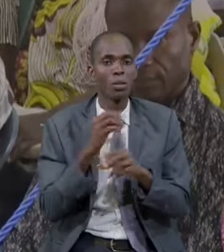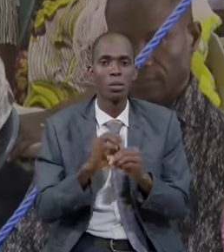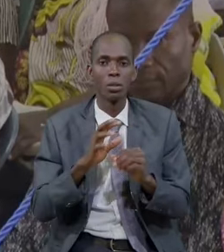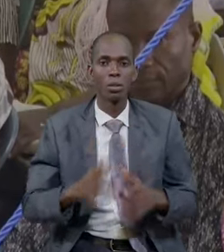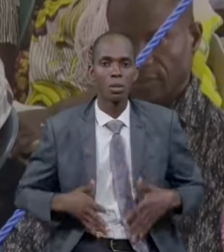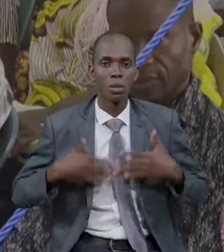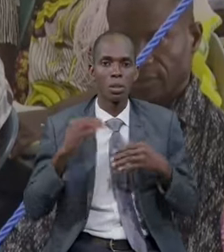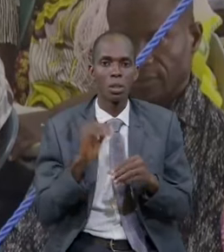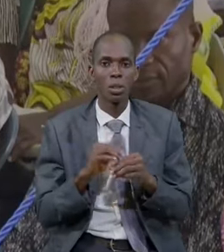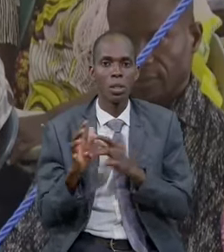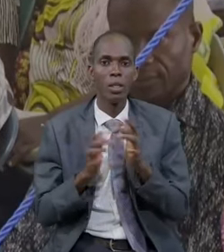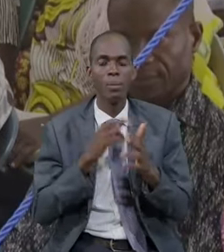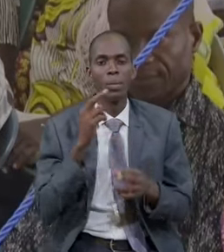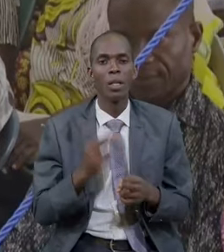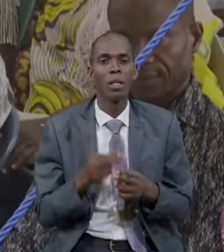de Jésus.